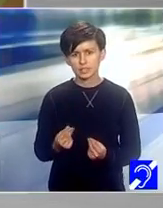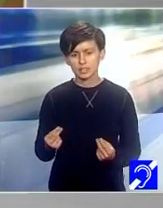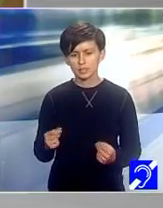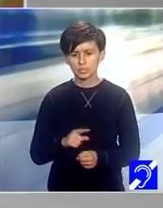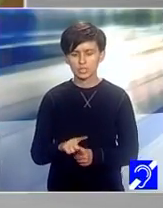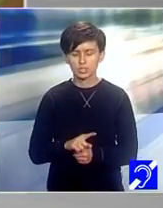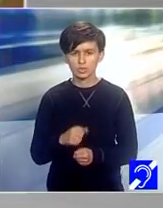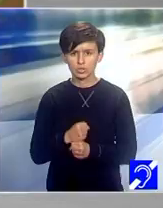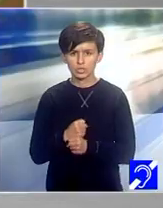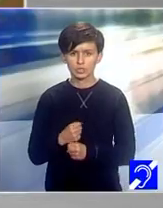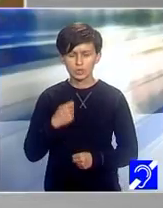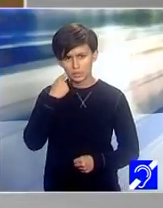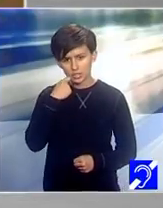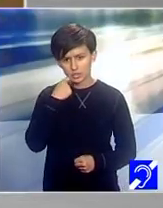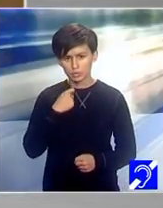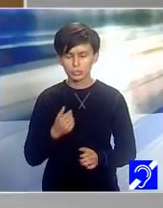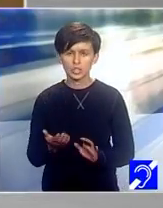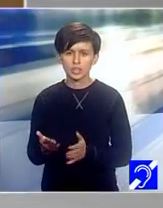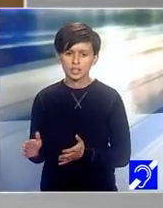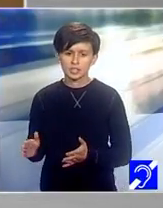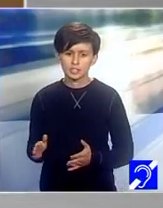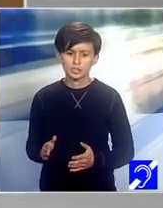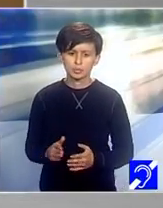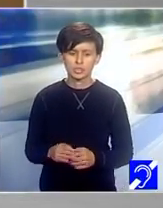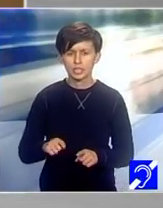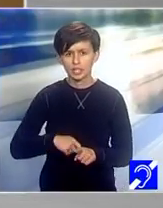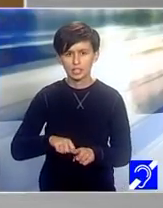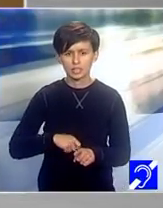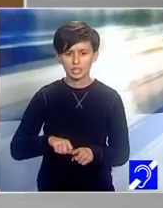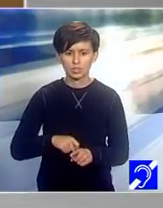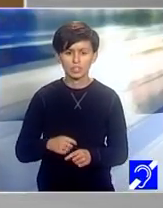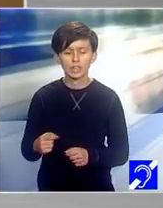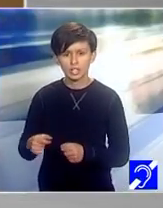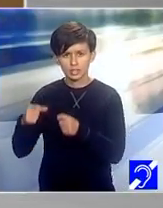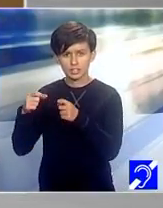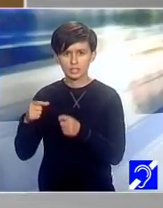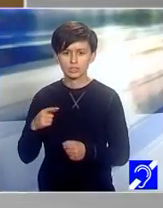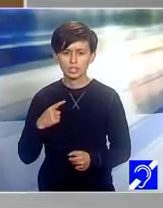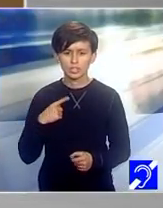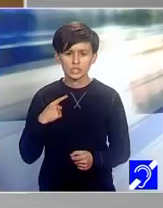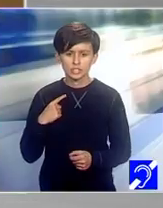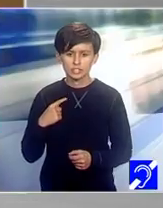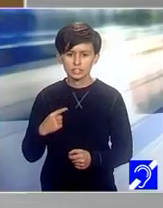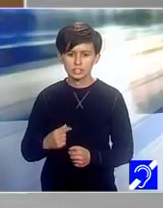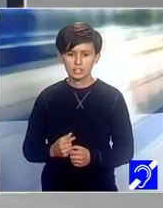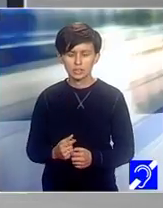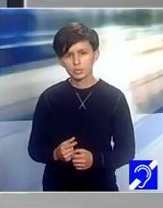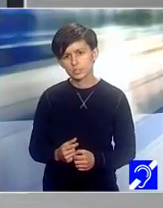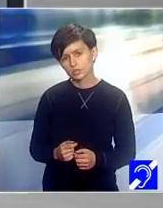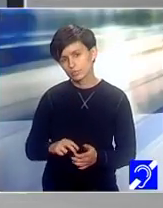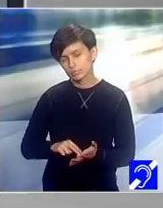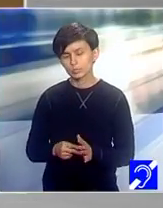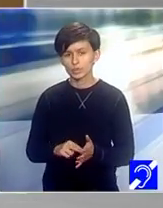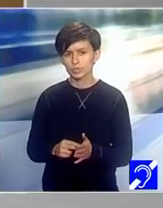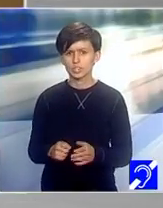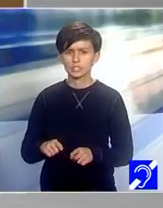făcut în municipiul Cluj-Napoca, începând de la partea de refațadizări, în care suntem într-un amplu proces de refațadizare. De an bun. De an bun este un